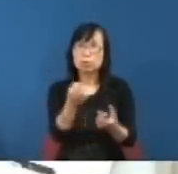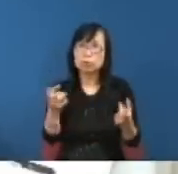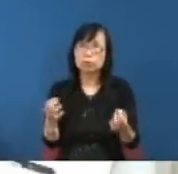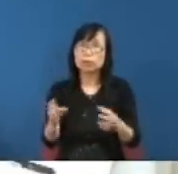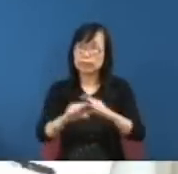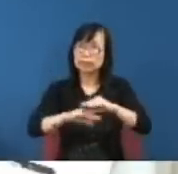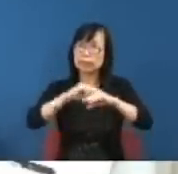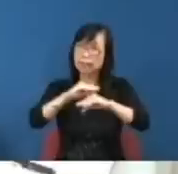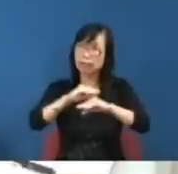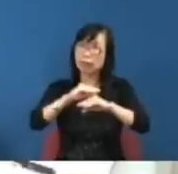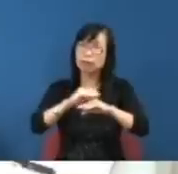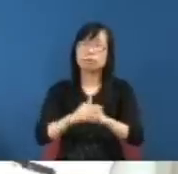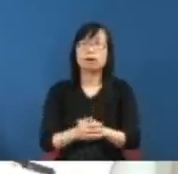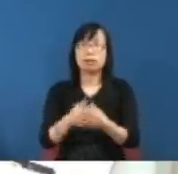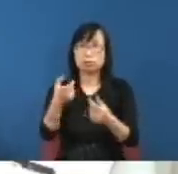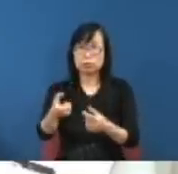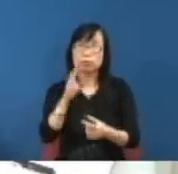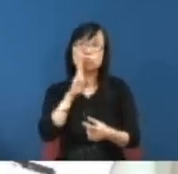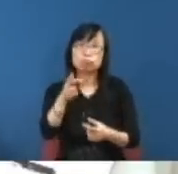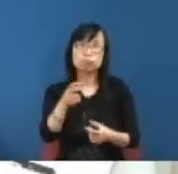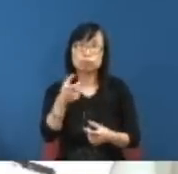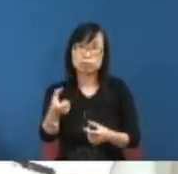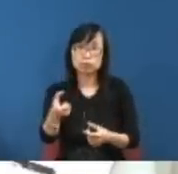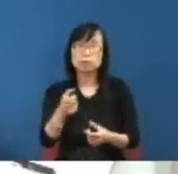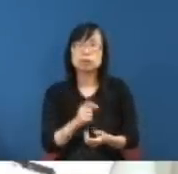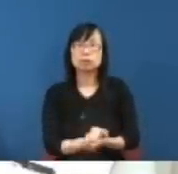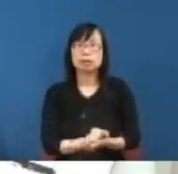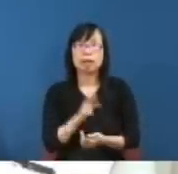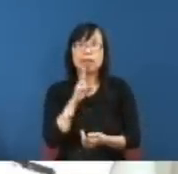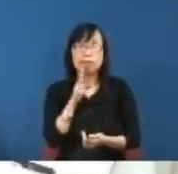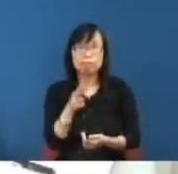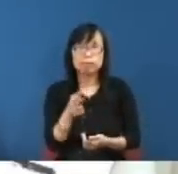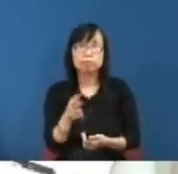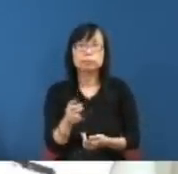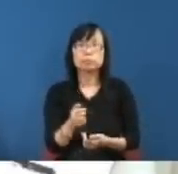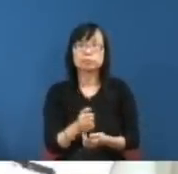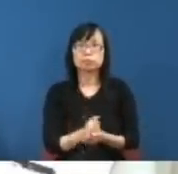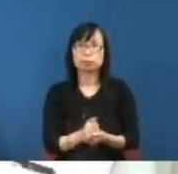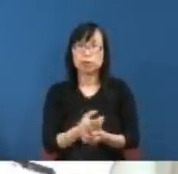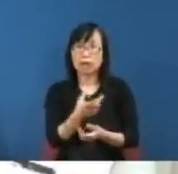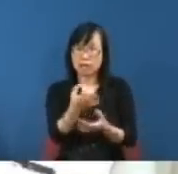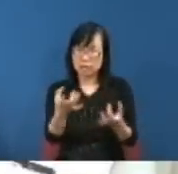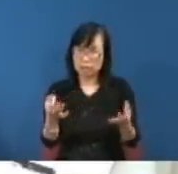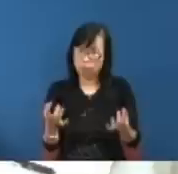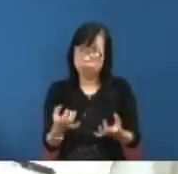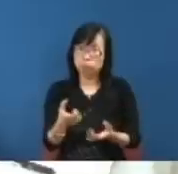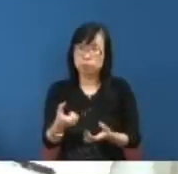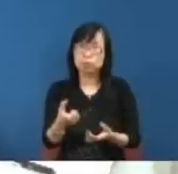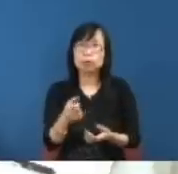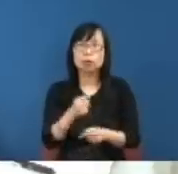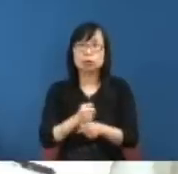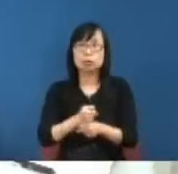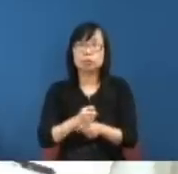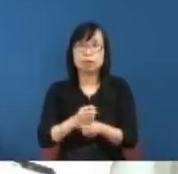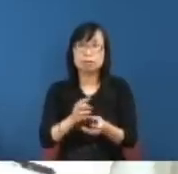是令到它的貨品是無關稅，令到它在歐元這個造成的通